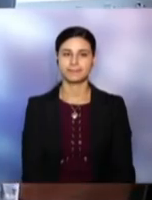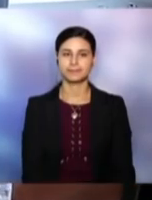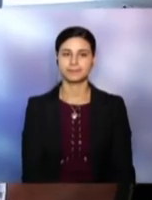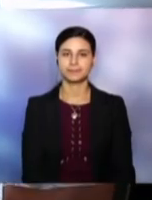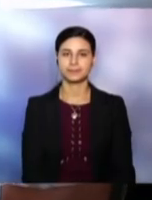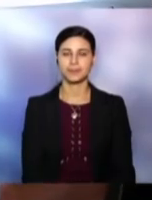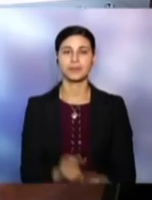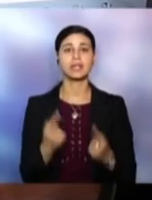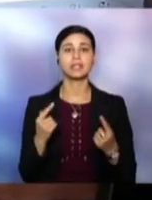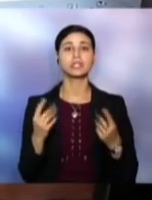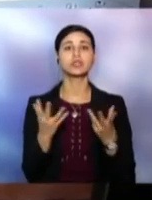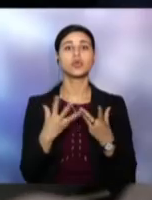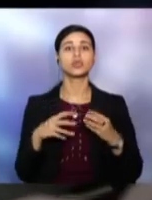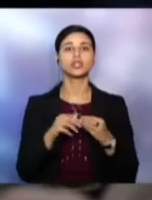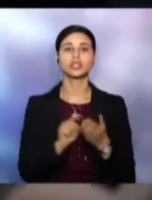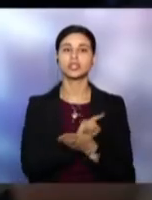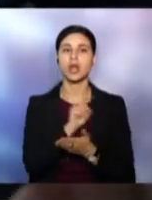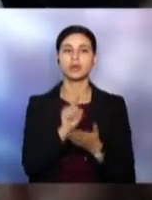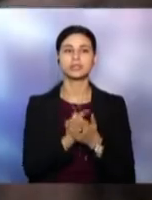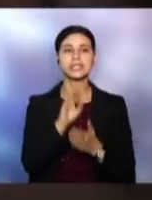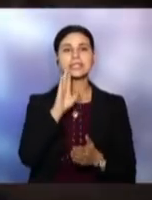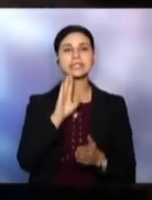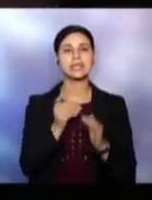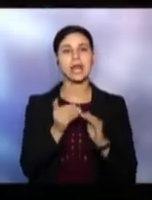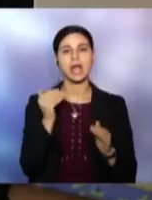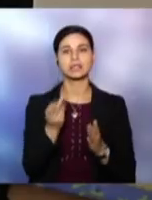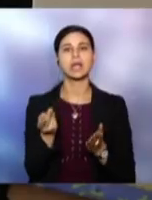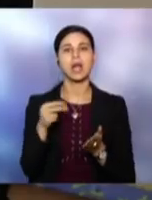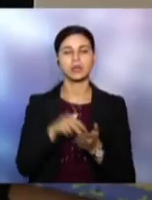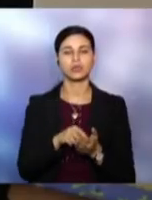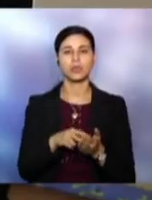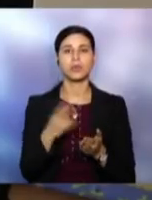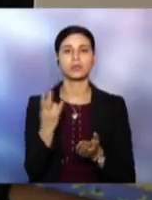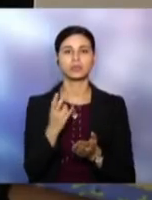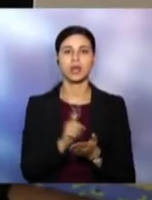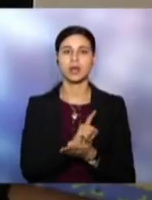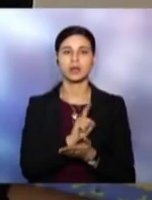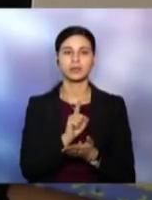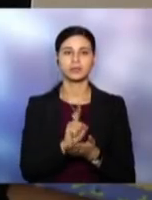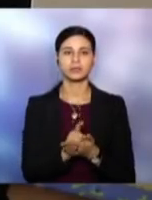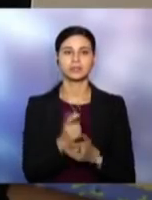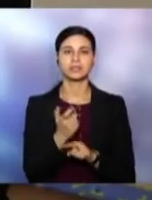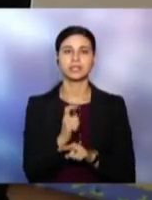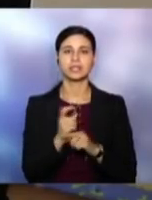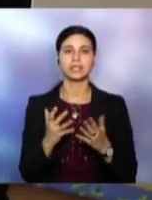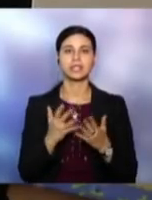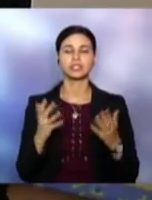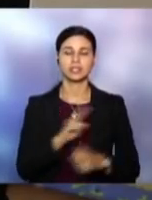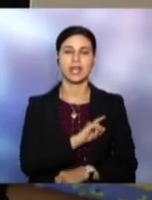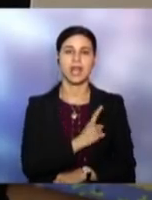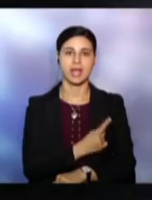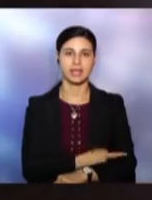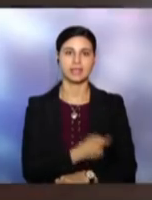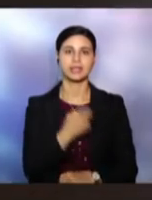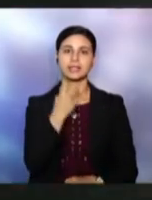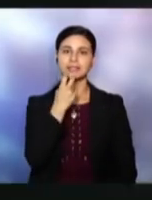დიდ ოჯახში აუცილებელია დილით ადრე ადგომა. აუცილებელია დიდ ოჯახში. ძალიან დიდი ენერგია, მუდმივი